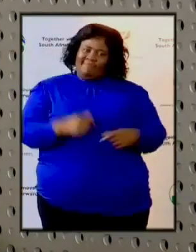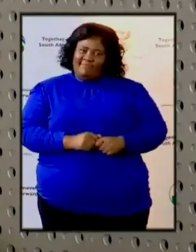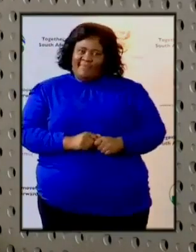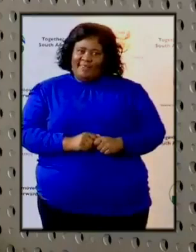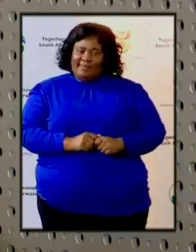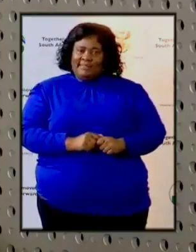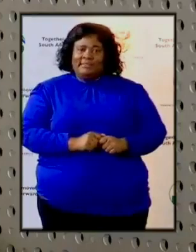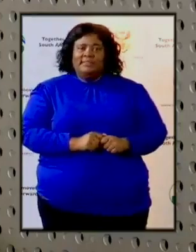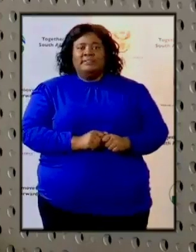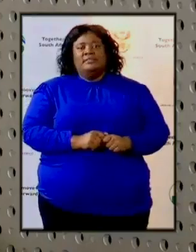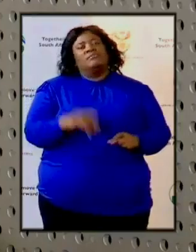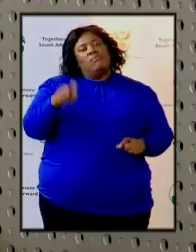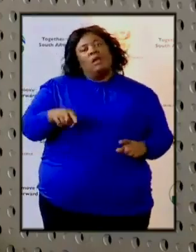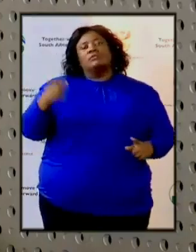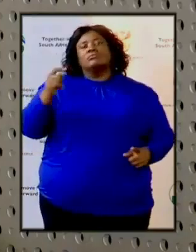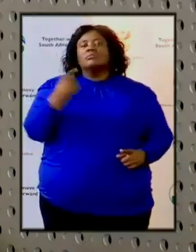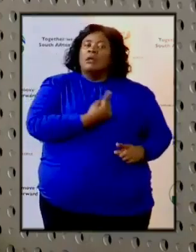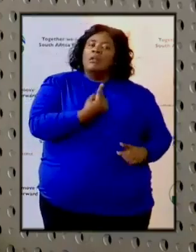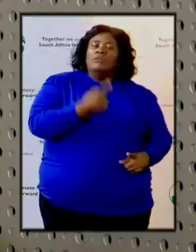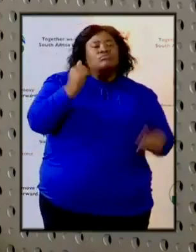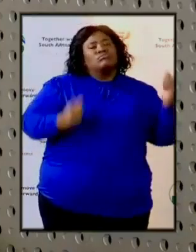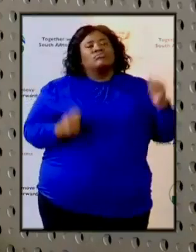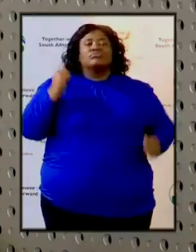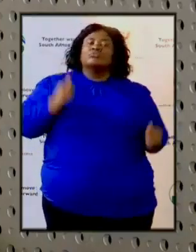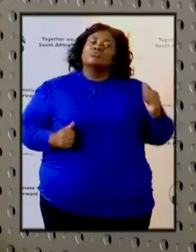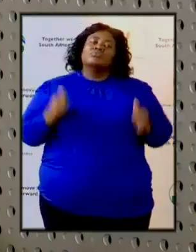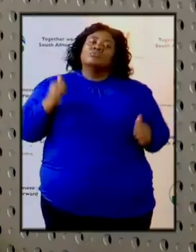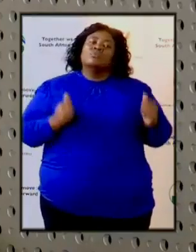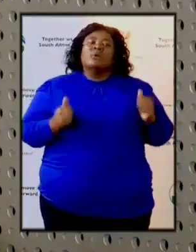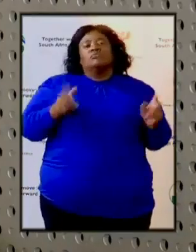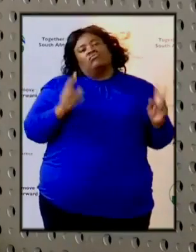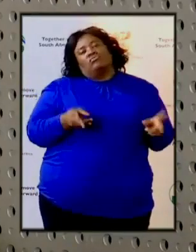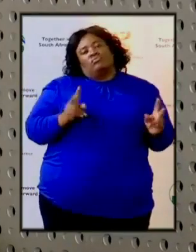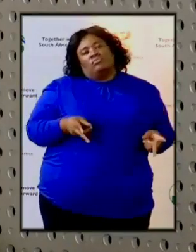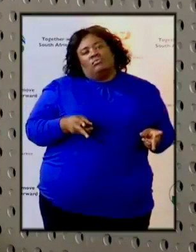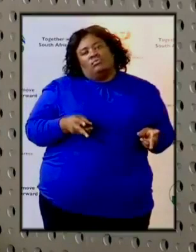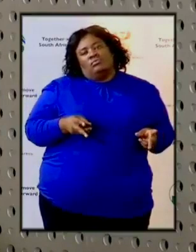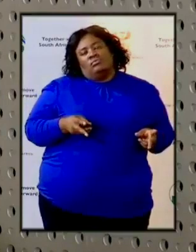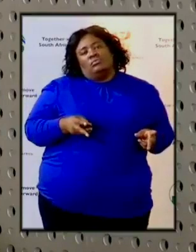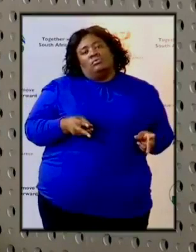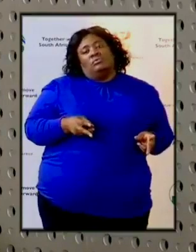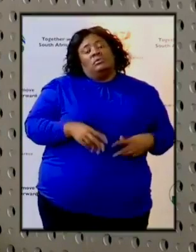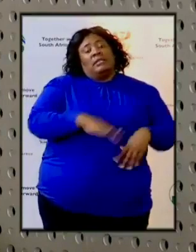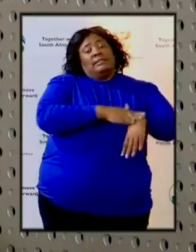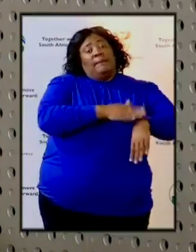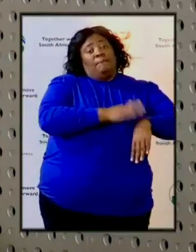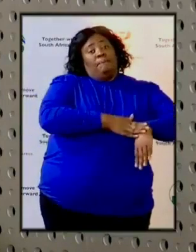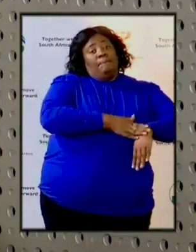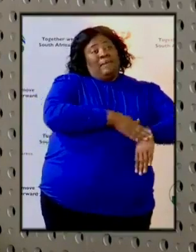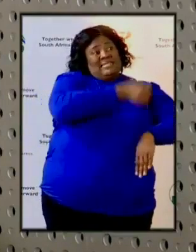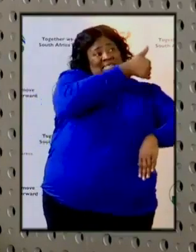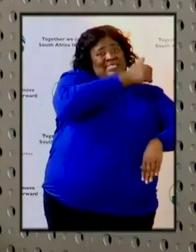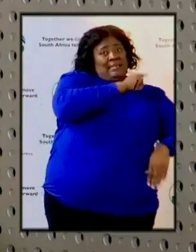Kufuneka nizigijimele nje. Gijinywa kusukela ngehora